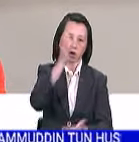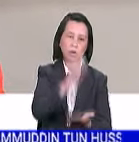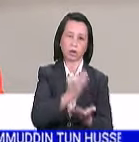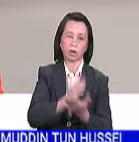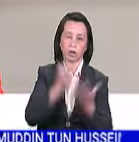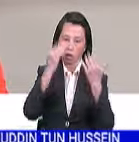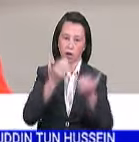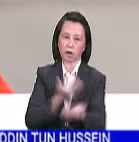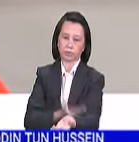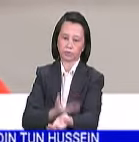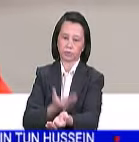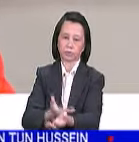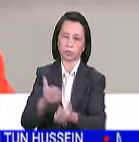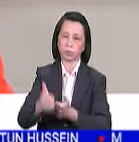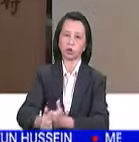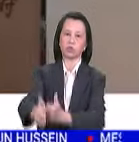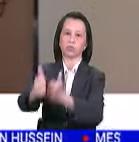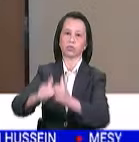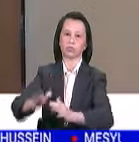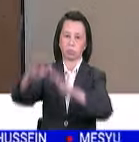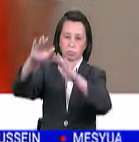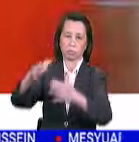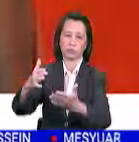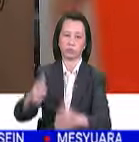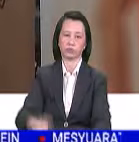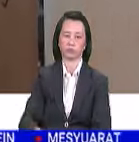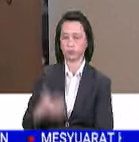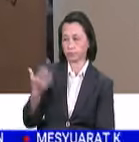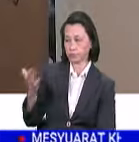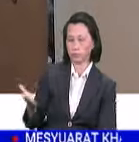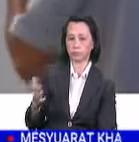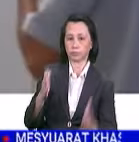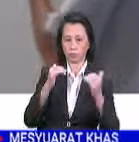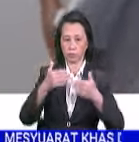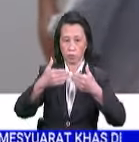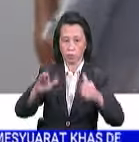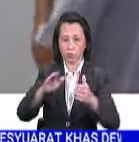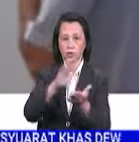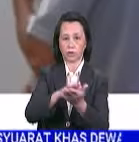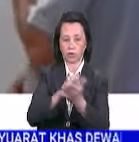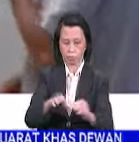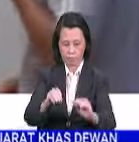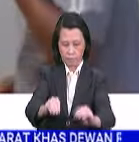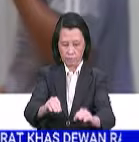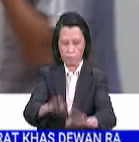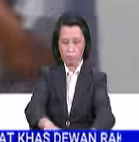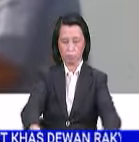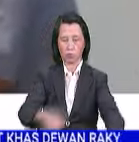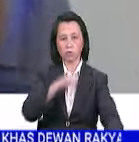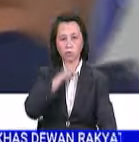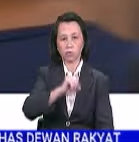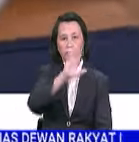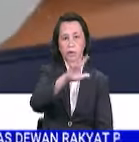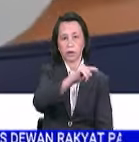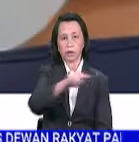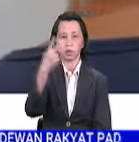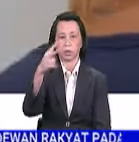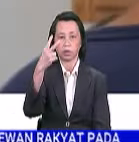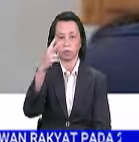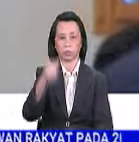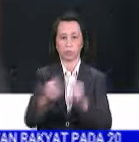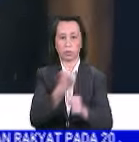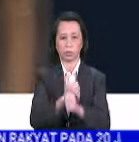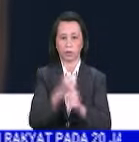pelapis atlet can catch up. Man Yee turut bercadang membuka akademi untuk melatih kanak-kanak berusia 5 sehingga 12